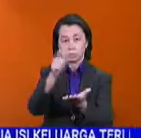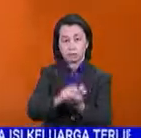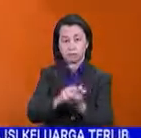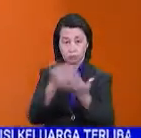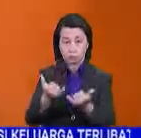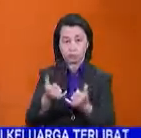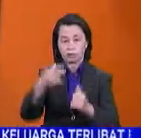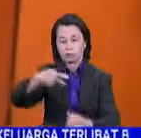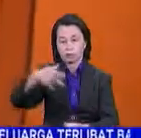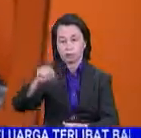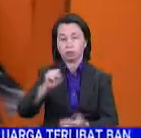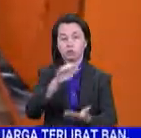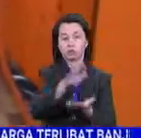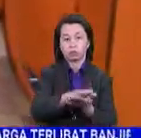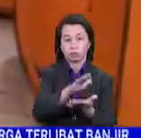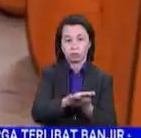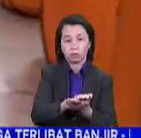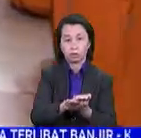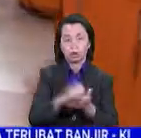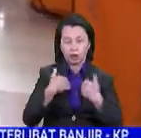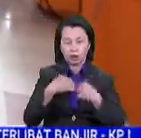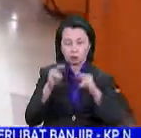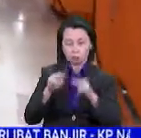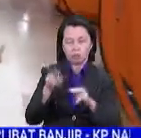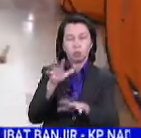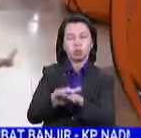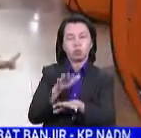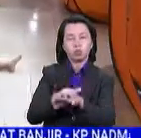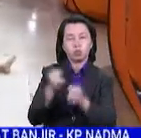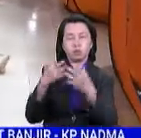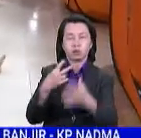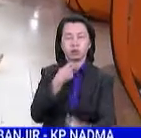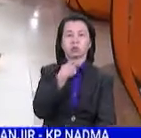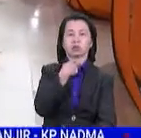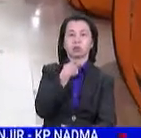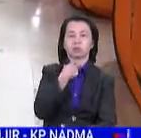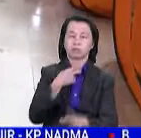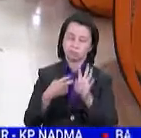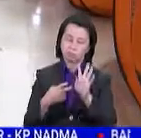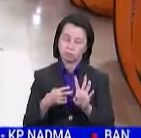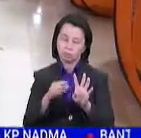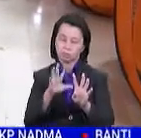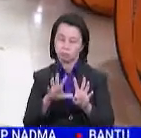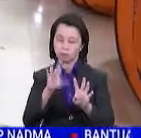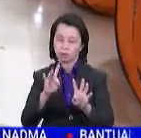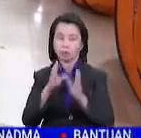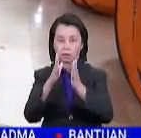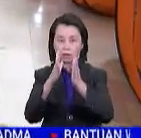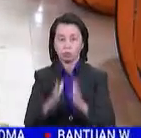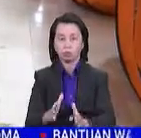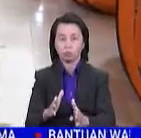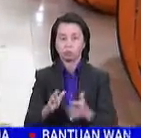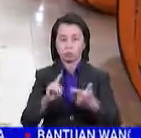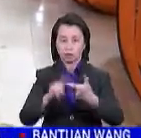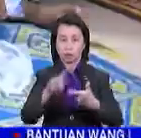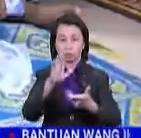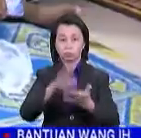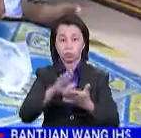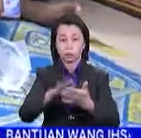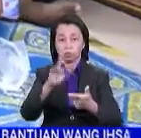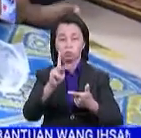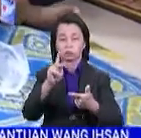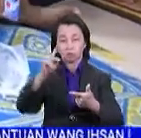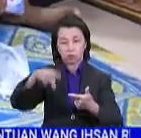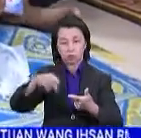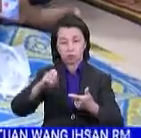ini PPS SK Tok Deh menyaksikan penduduk paling ramai terjejas iaitu 458 orang, diikuti SK Kubang